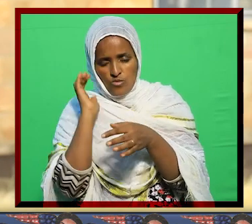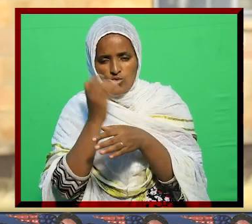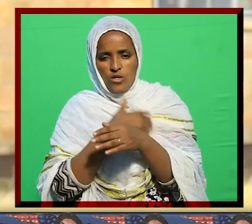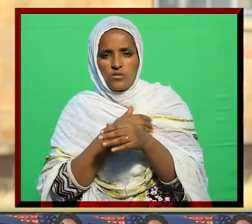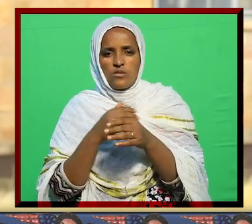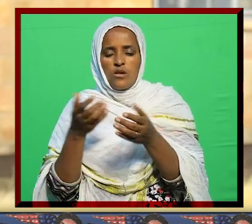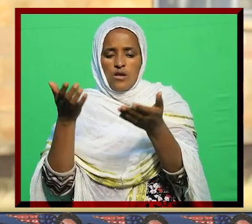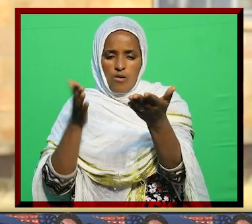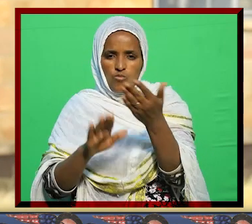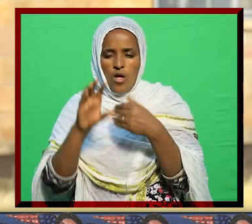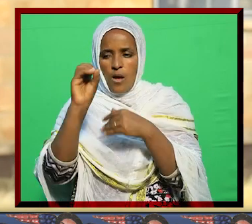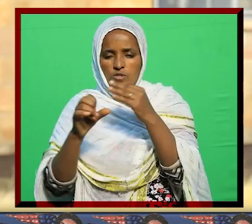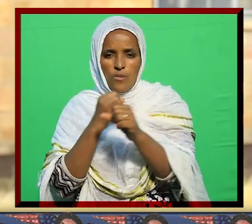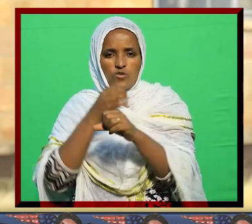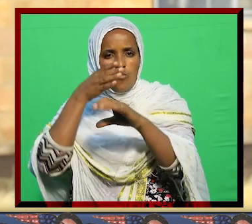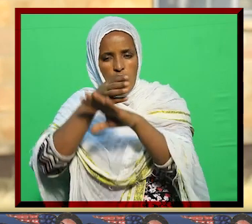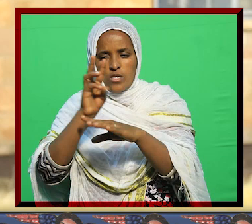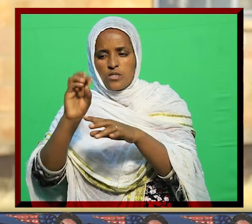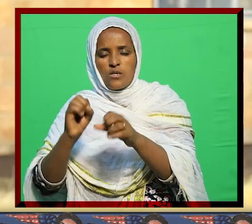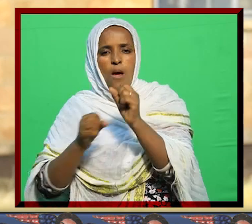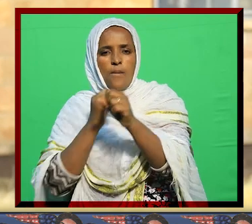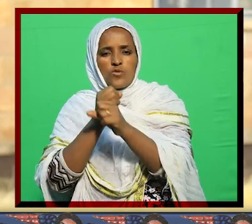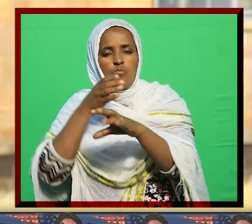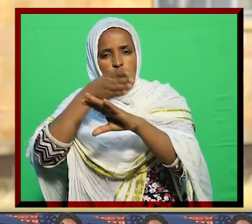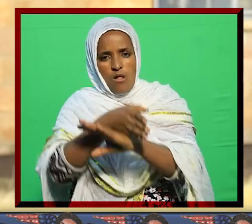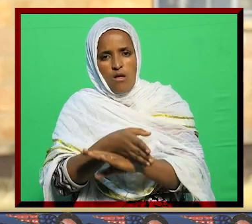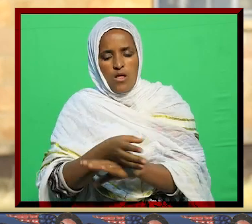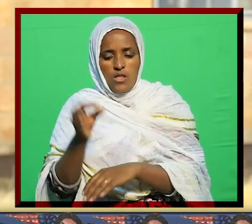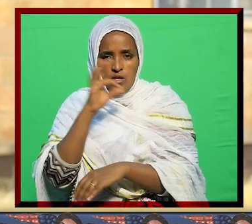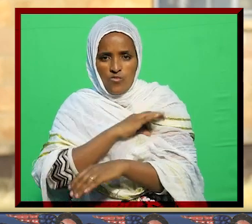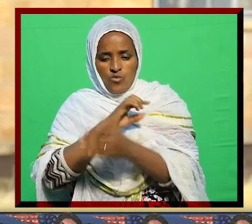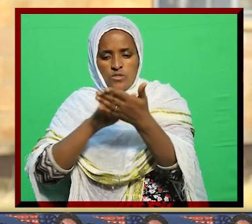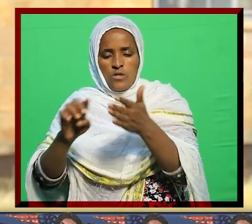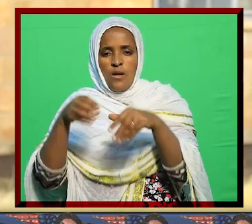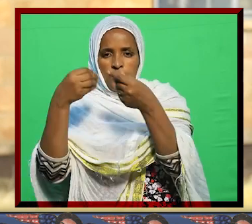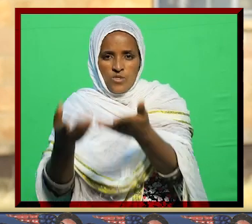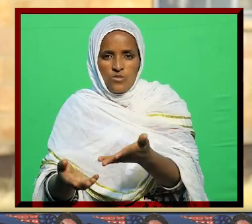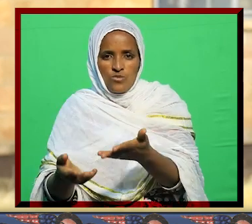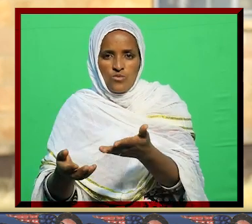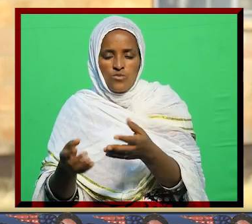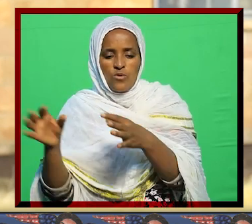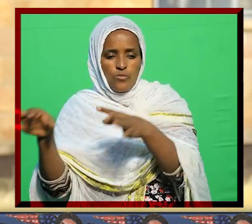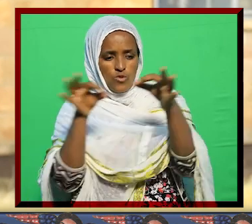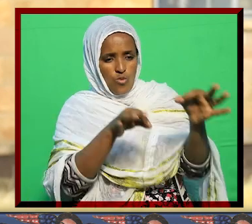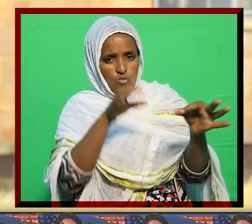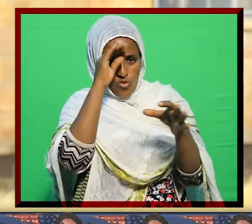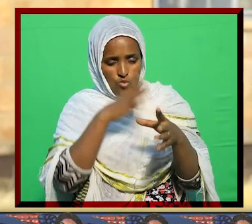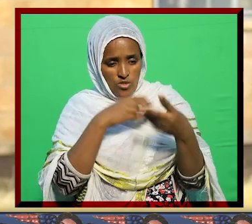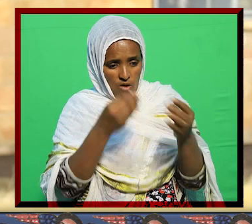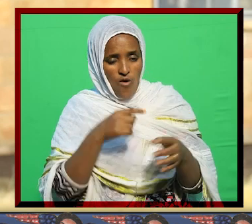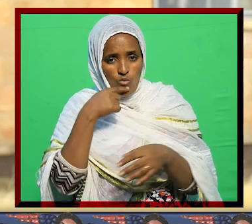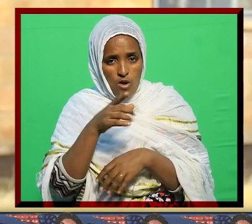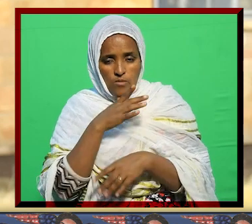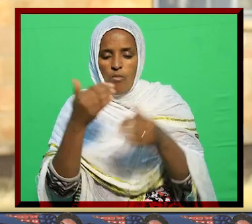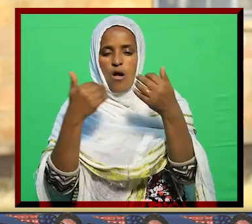አባቶቻችን የሚለኩት ከሞታ ከ50 ዓመት በኋላ ከ60 ዓመት በኋላ ነው ቅድስናው ትርፋቱ ታይቶ የቅድስና የሚሰጠው ማለት ነው። የሚተኩ ሰዎችም ይጠፋሉ አንልም፣